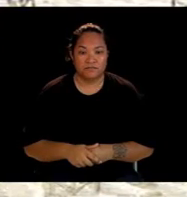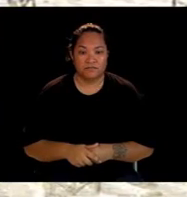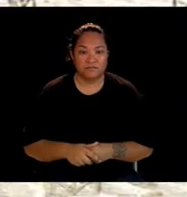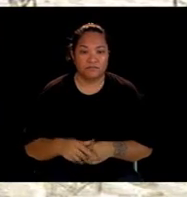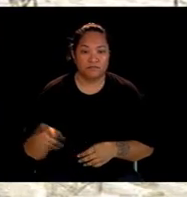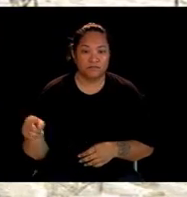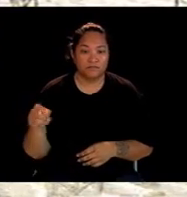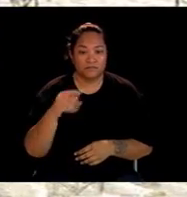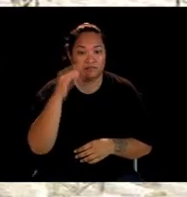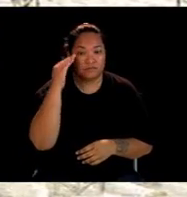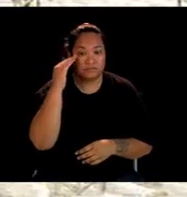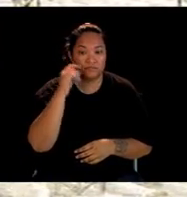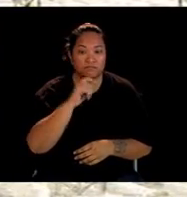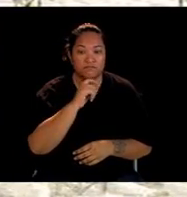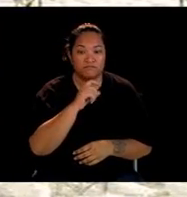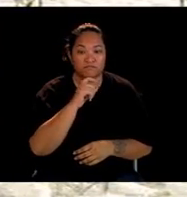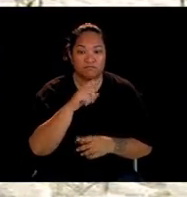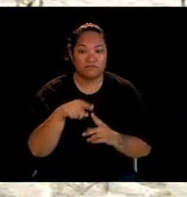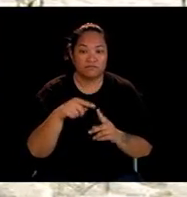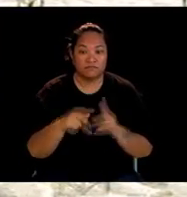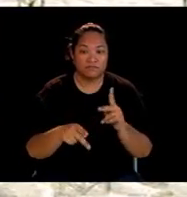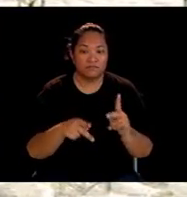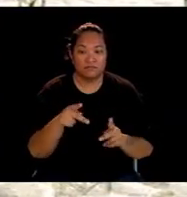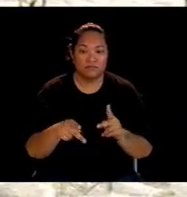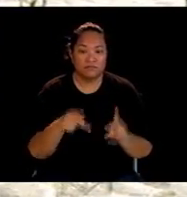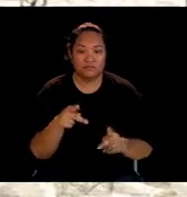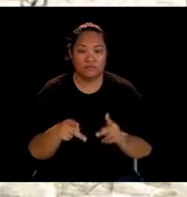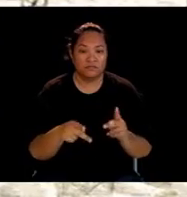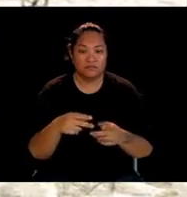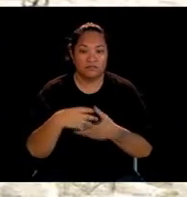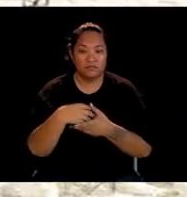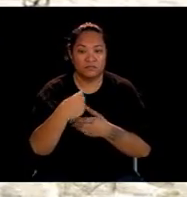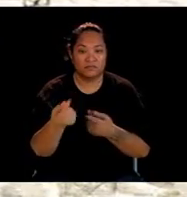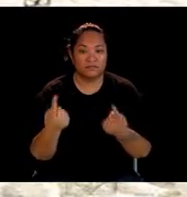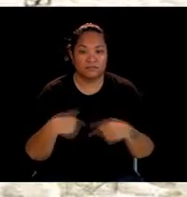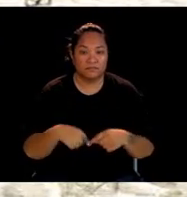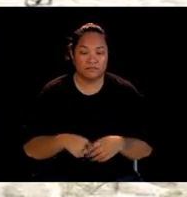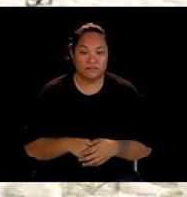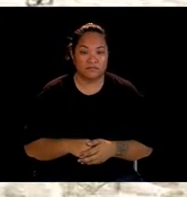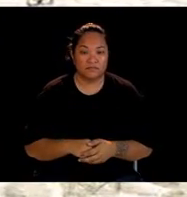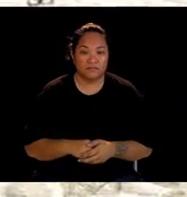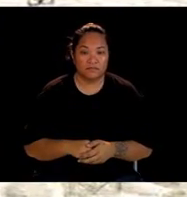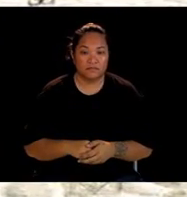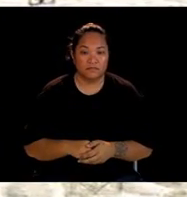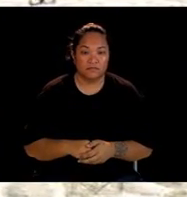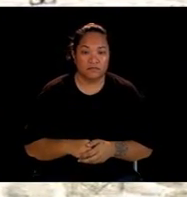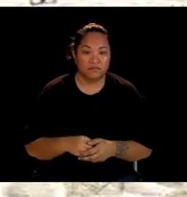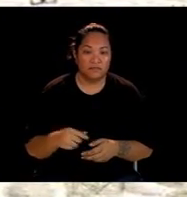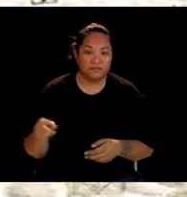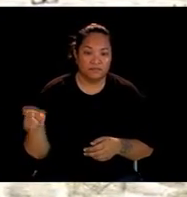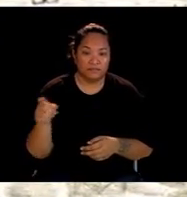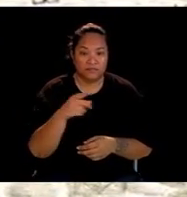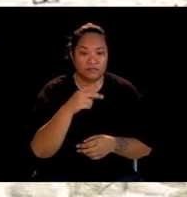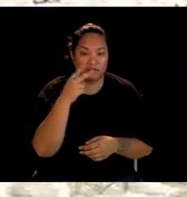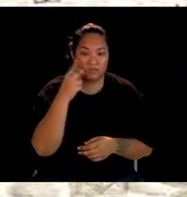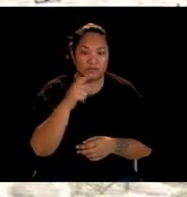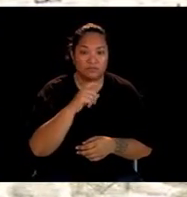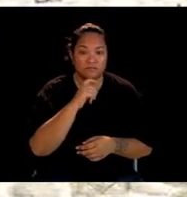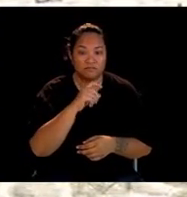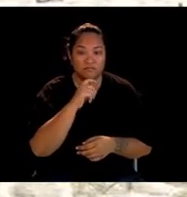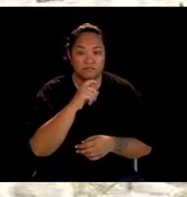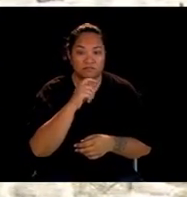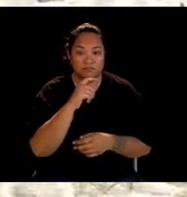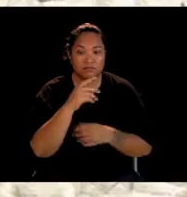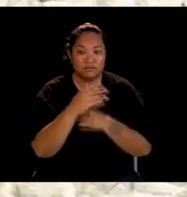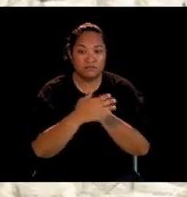Anay man matu itaw-taw siha ginin hijong, malii ililok siha ni manggaigi gi isahjan